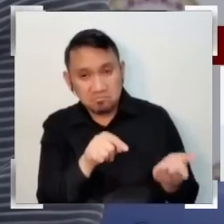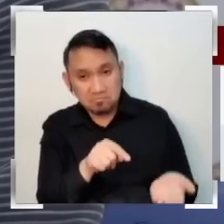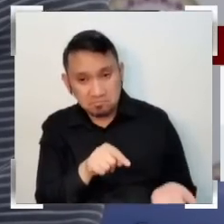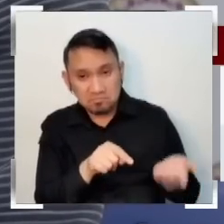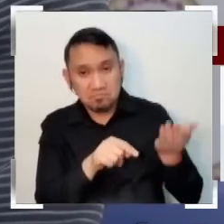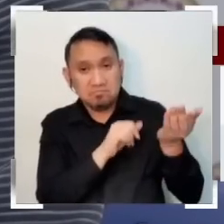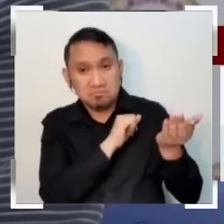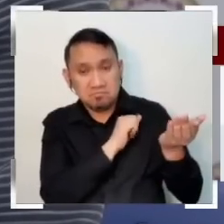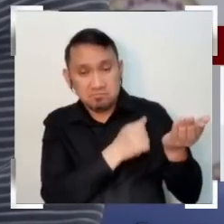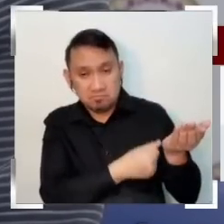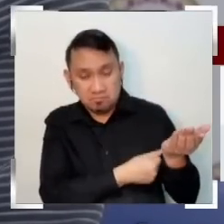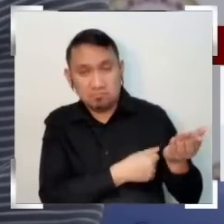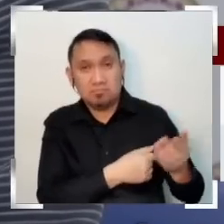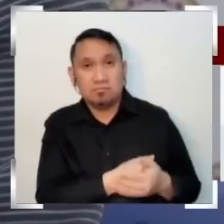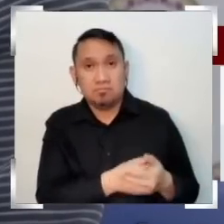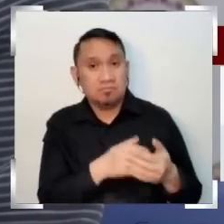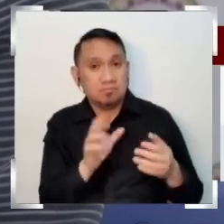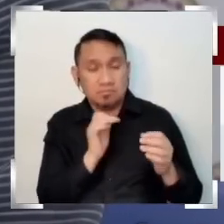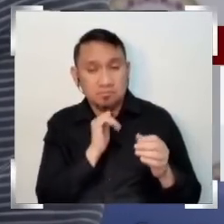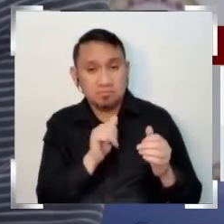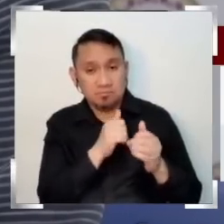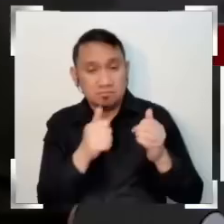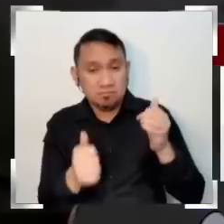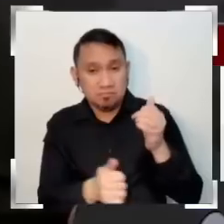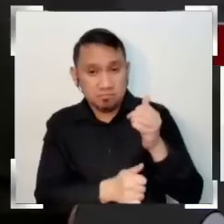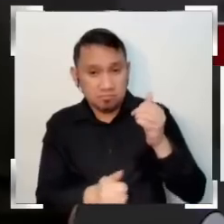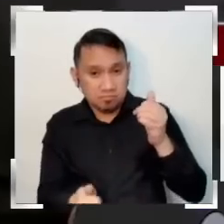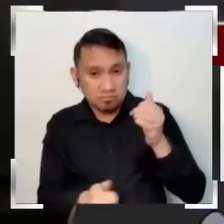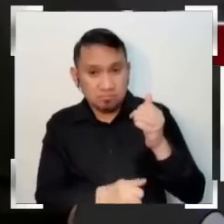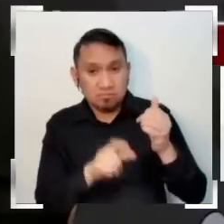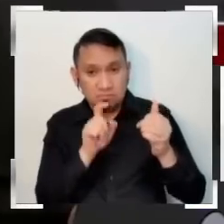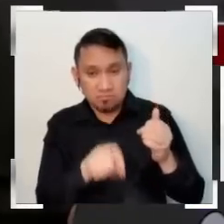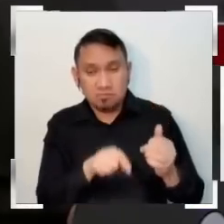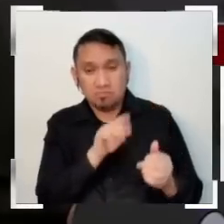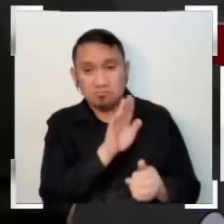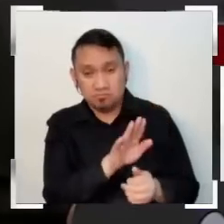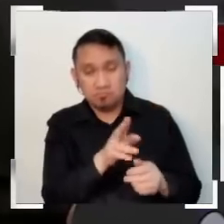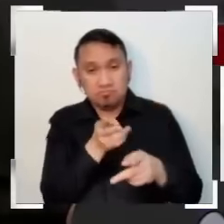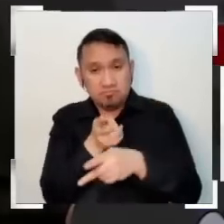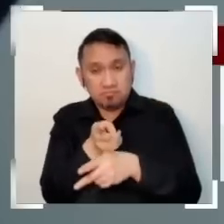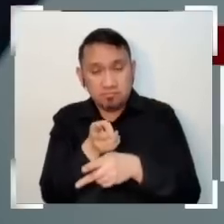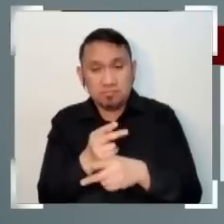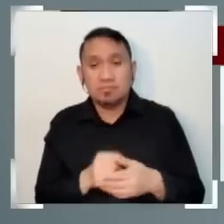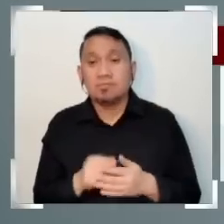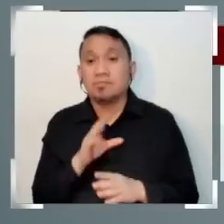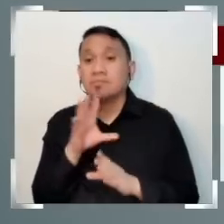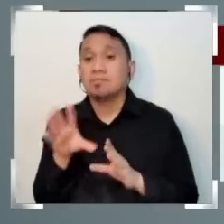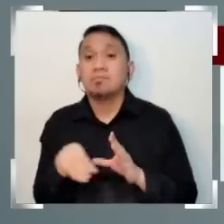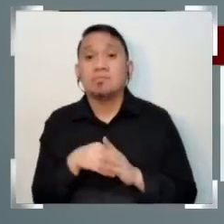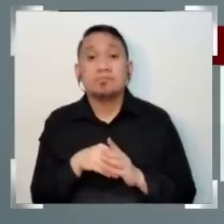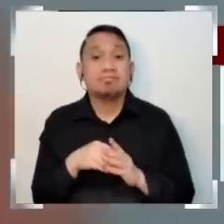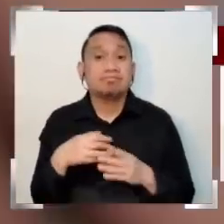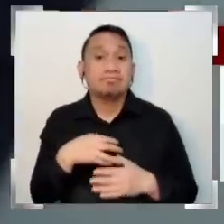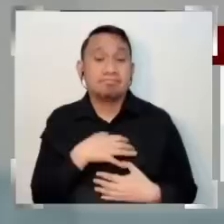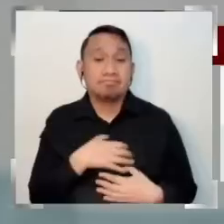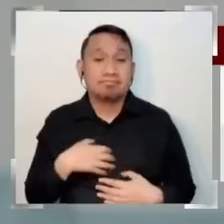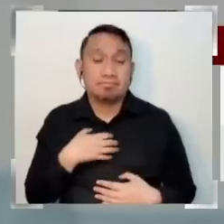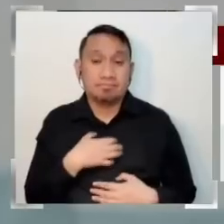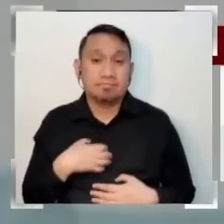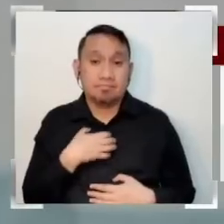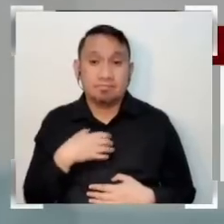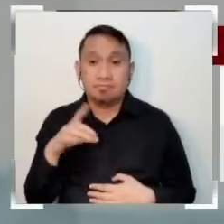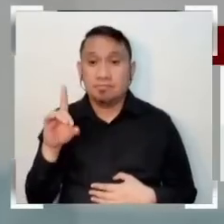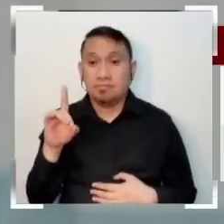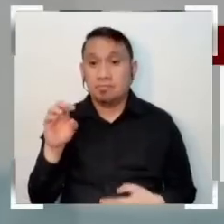happen below kung hindi ito i-authorize. Kasama rin sa inireklamo si Police Brigadier General Narciso Domingo,